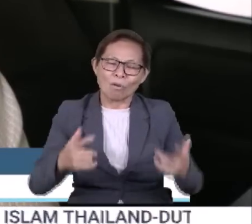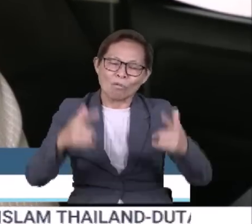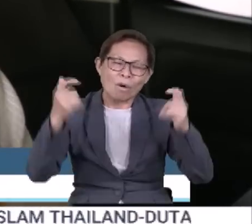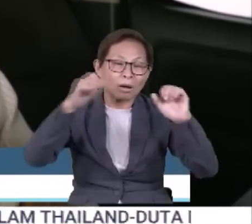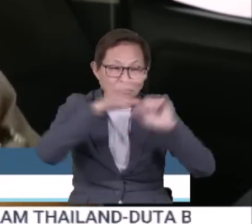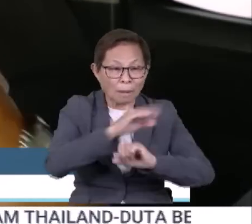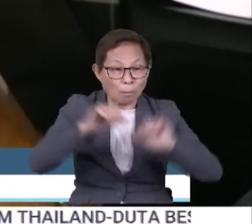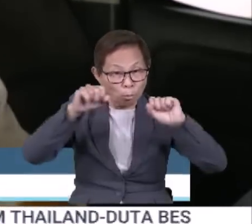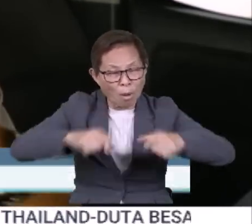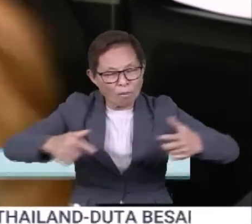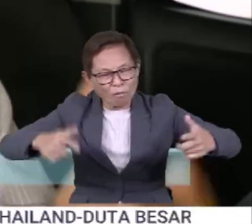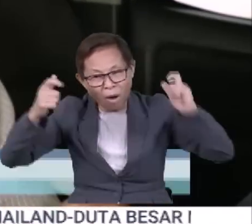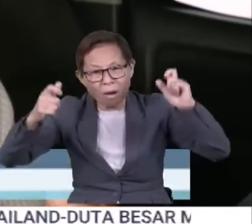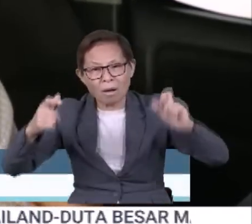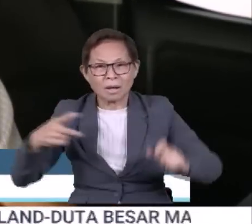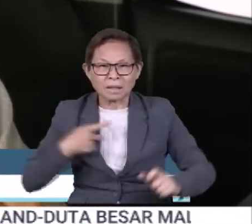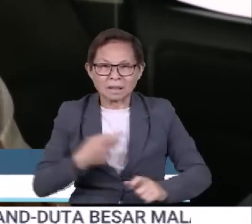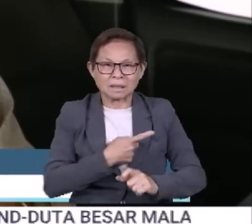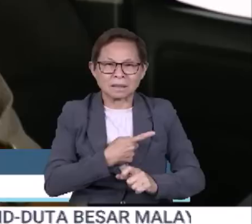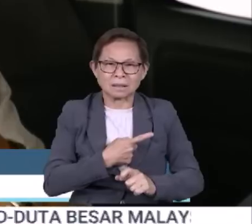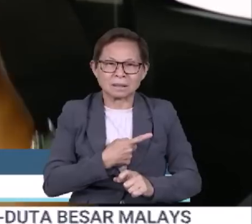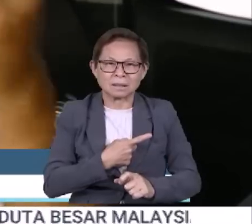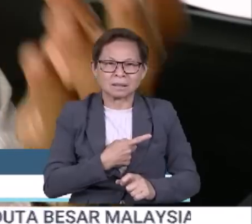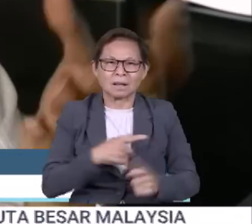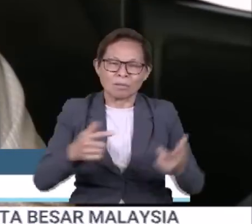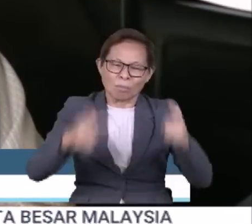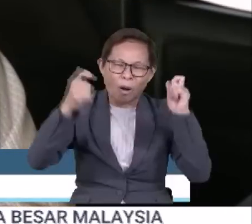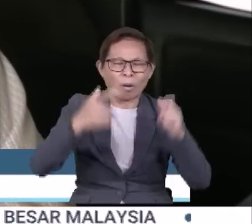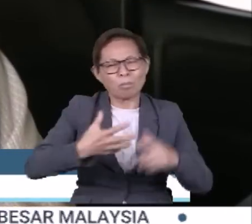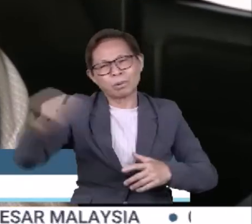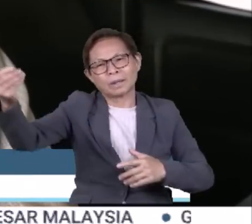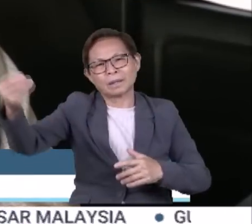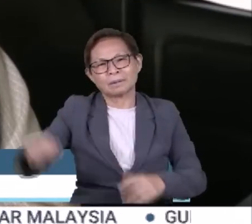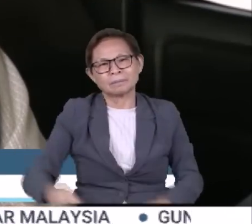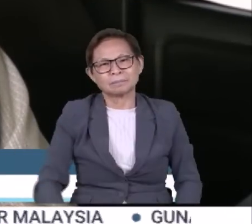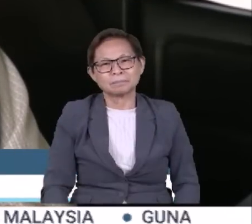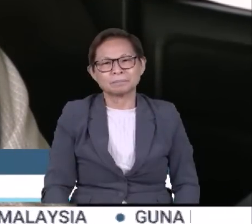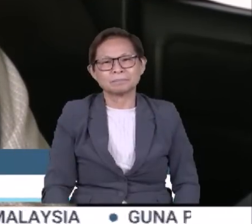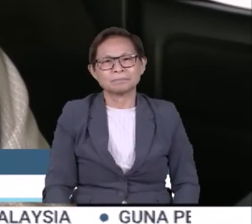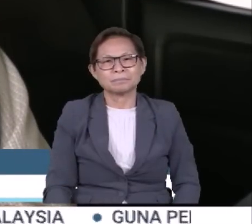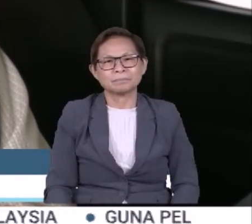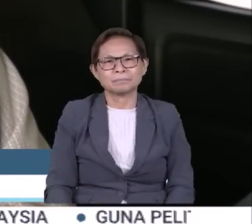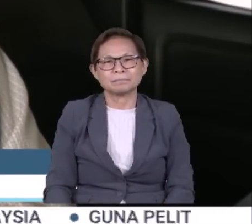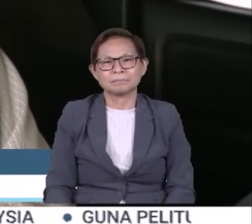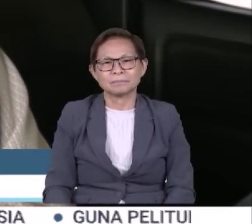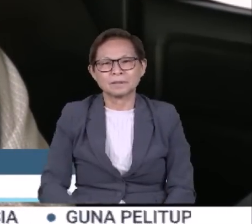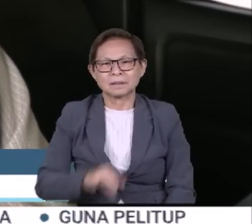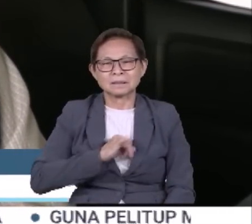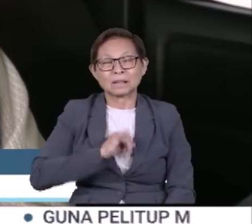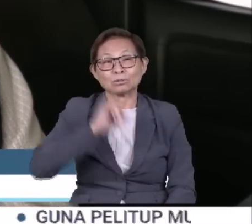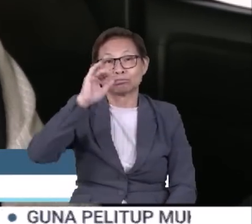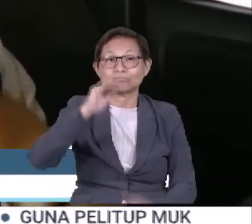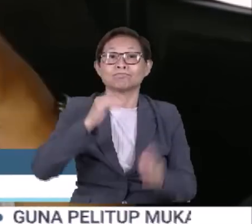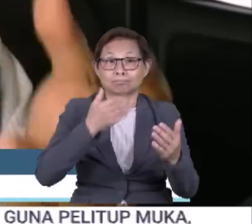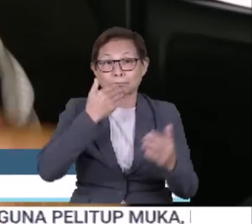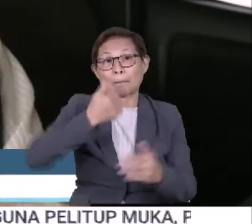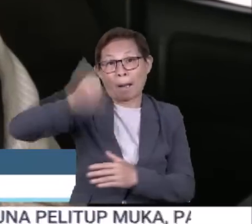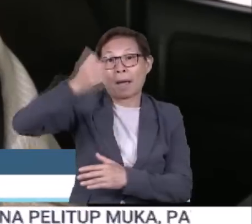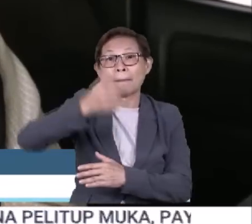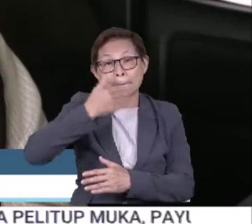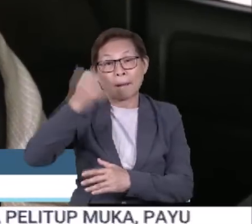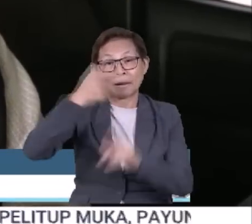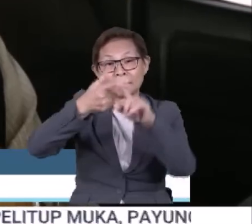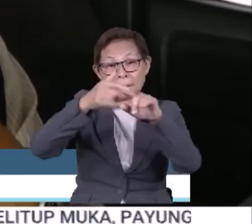lagi macam kita lagi kerja site ke, kita mungkin lagi cepat pergilah. Tambahan pula sebagai satu langkah terbaik daripada